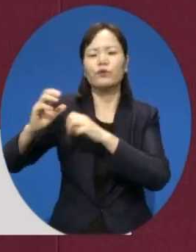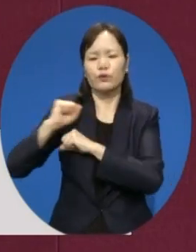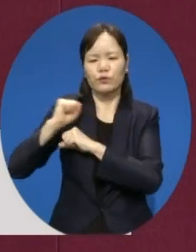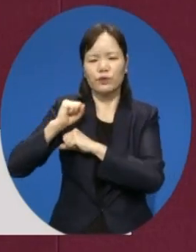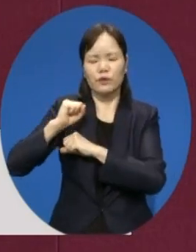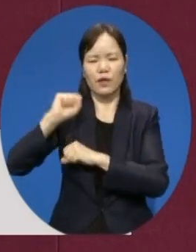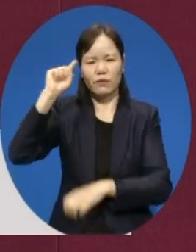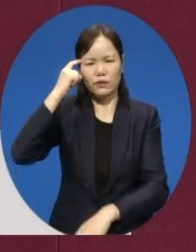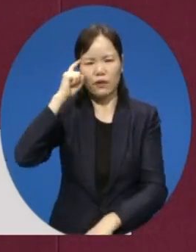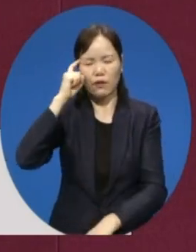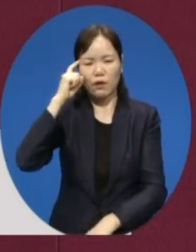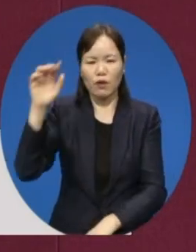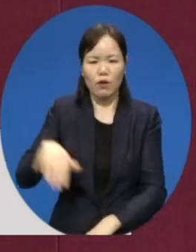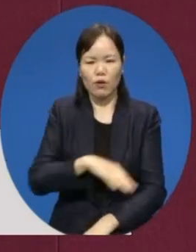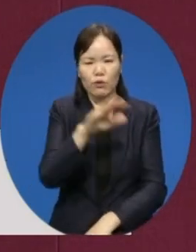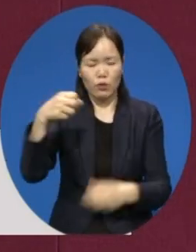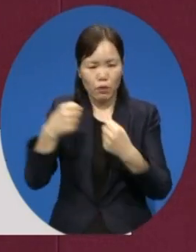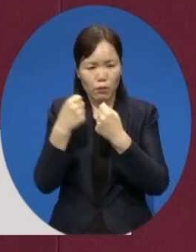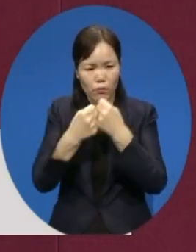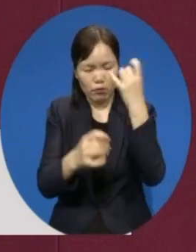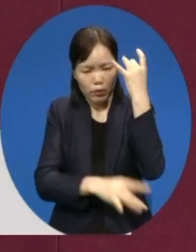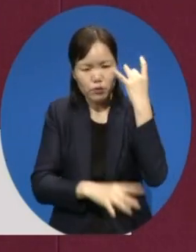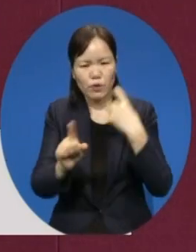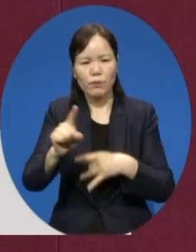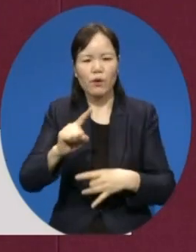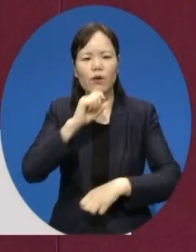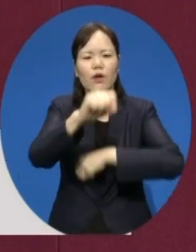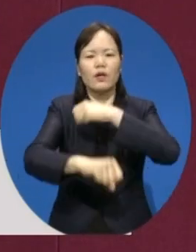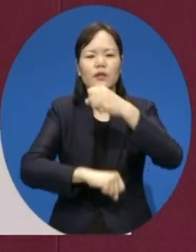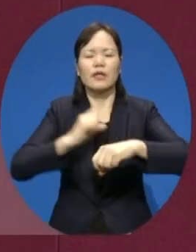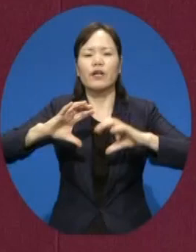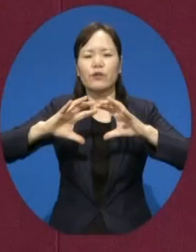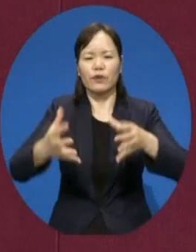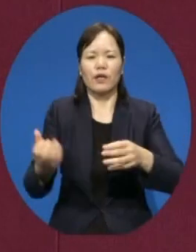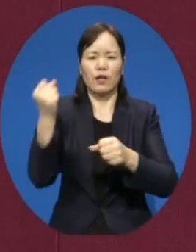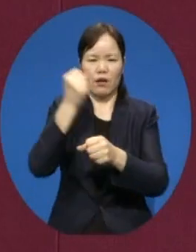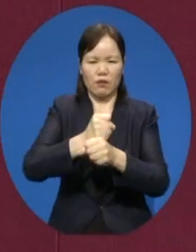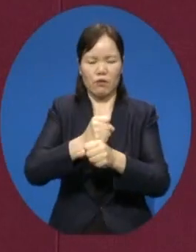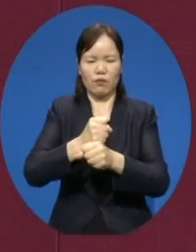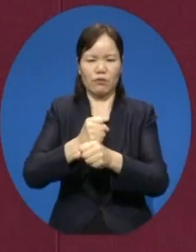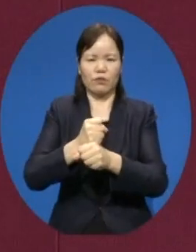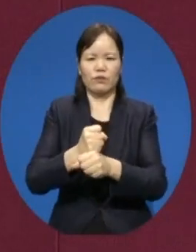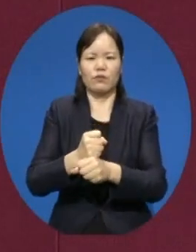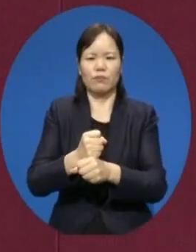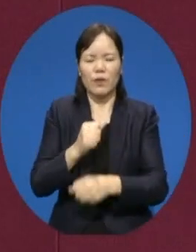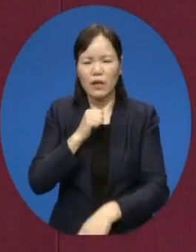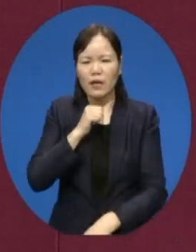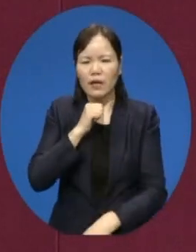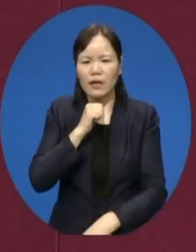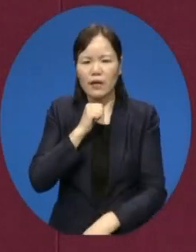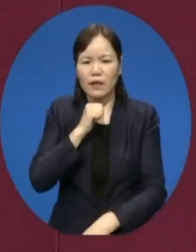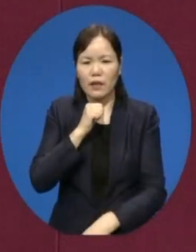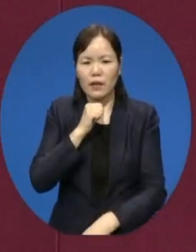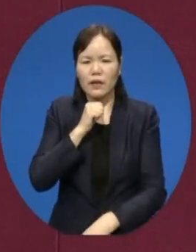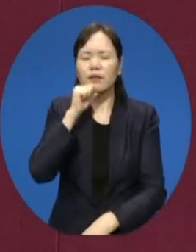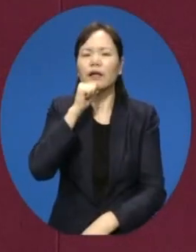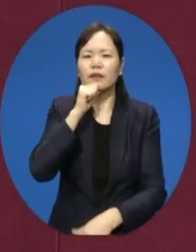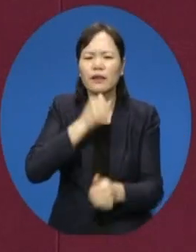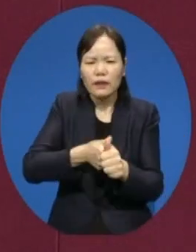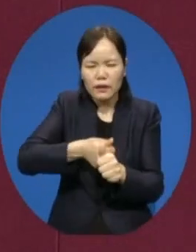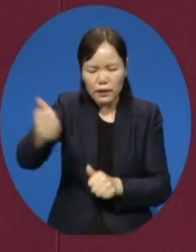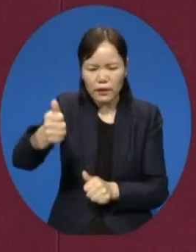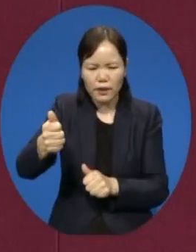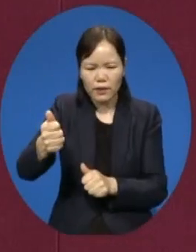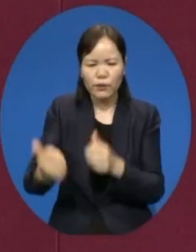우리는 누가 쌓아올린 토대 위에 서 있습니까? 자유민주주의 국가의 건국, 가난의 질긴 숙명을 떨치고 일어난